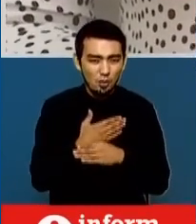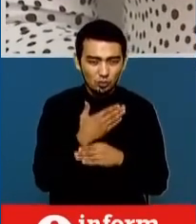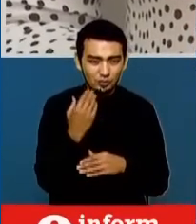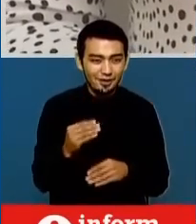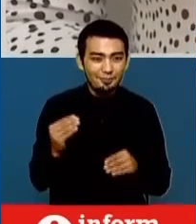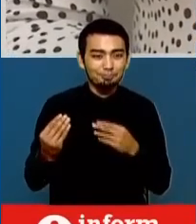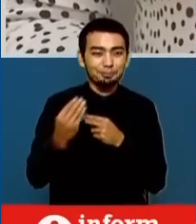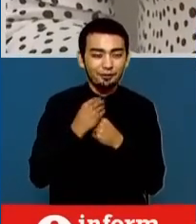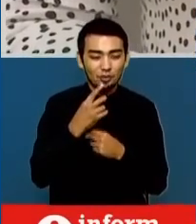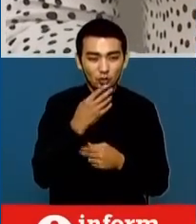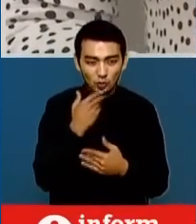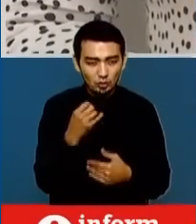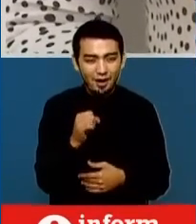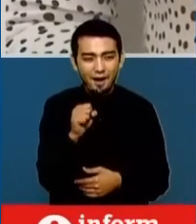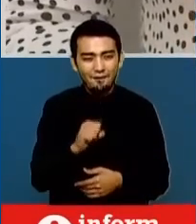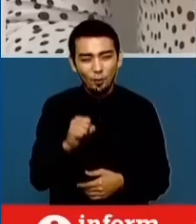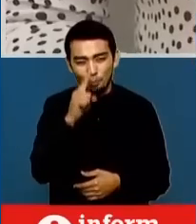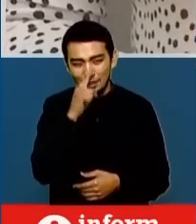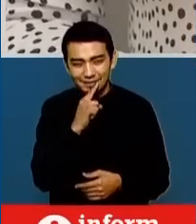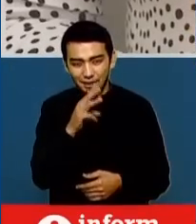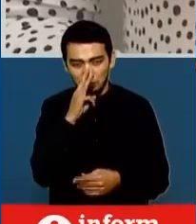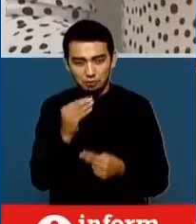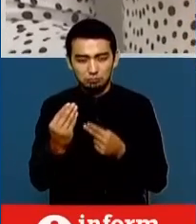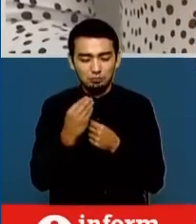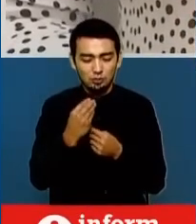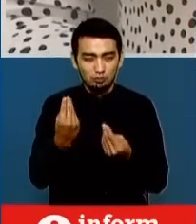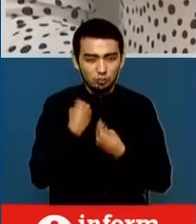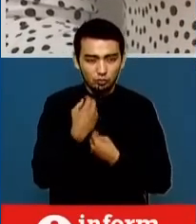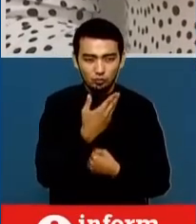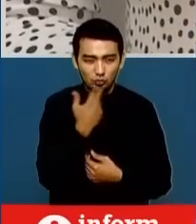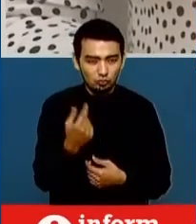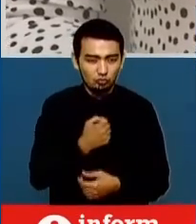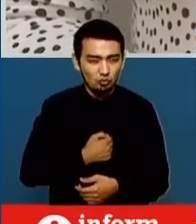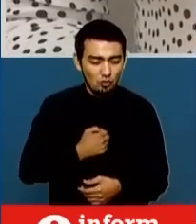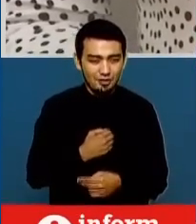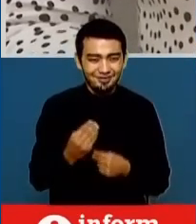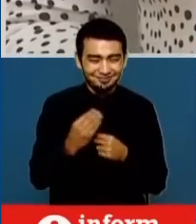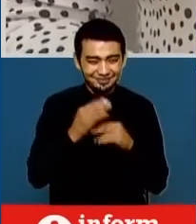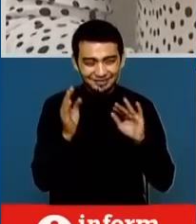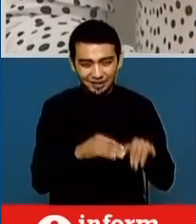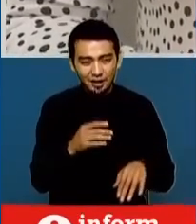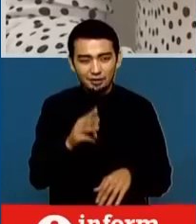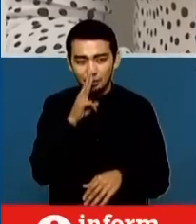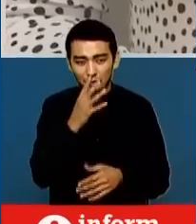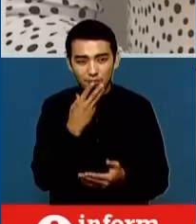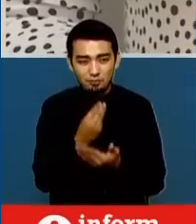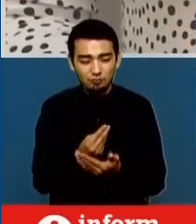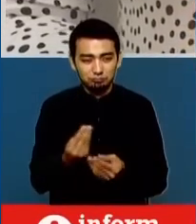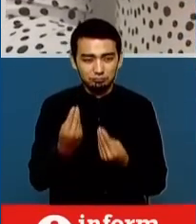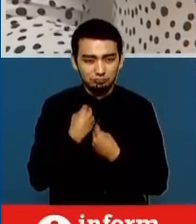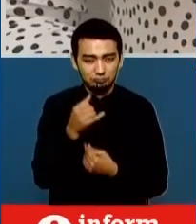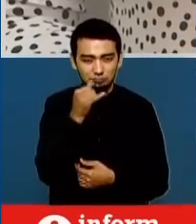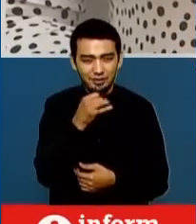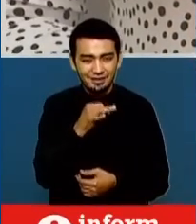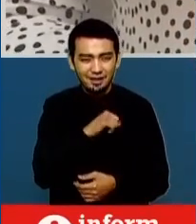еселемек түгілі тамыздың айлығын бермей қорғылып отыр деп ашулы. Жиналғандар басқа облыстың ветеринарларымен салыстырғанда ең